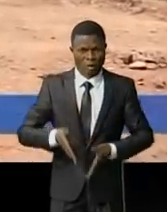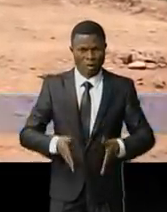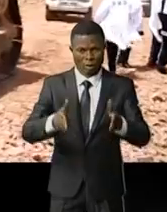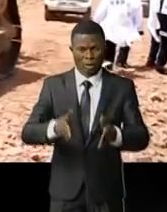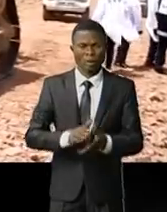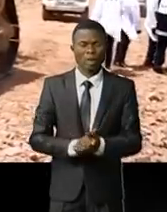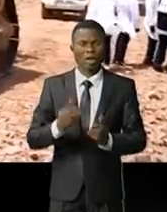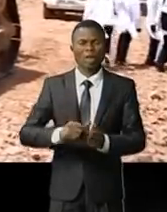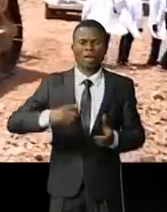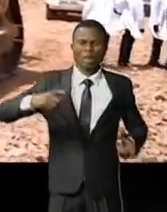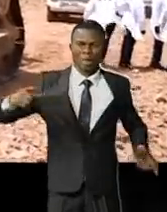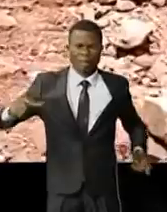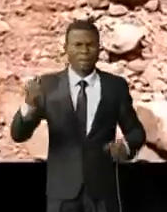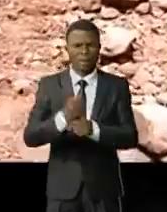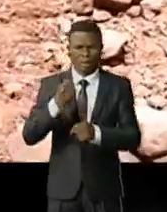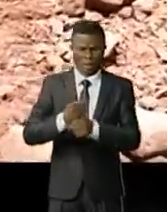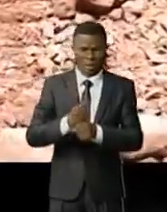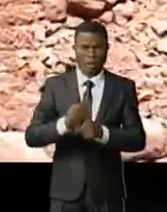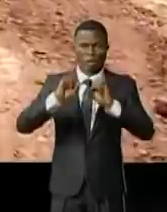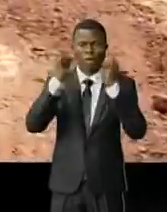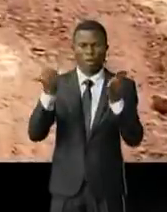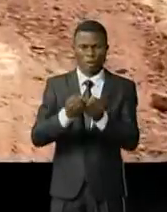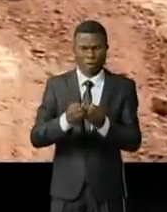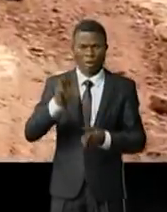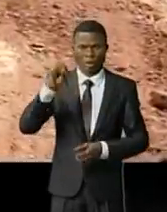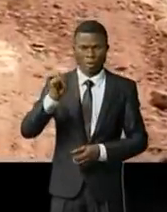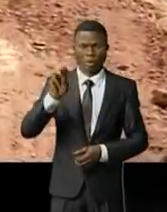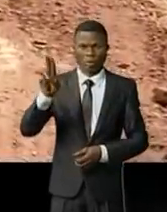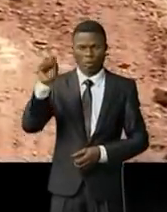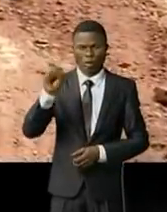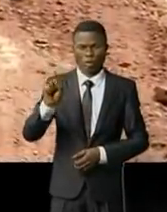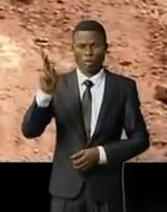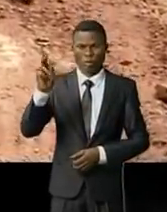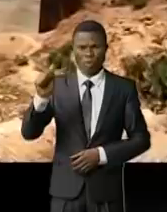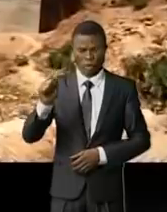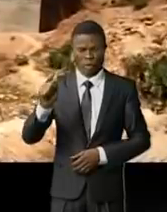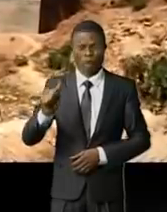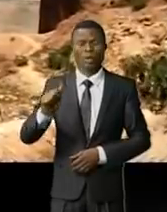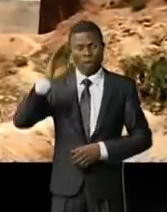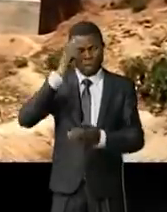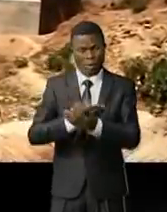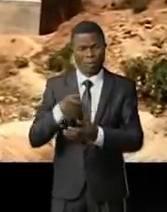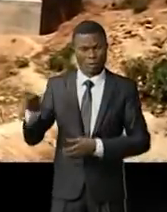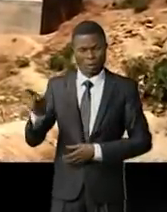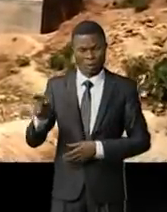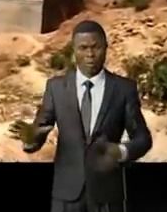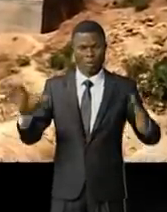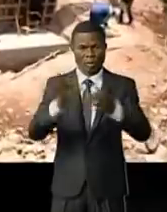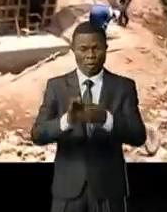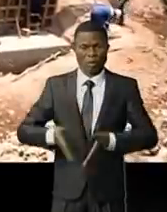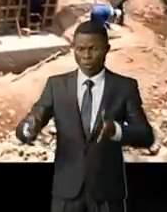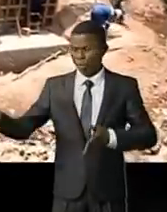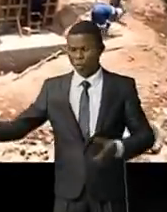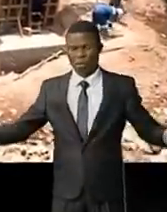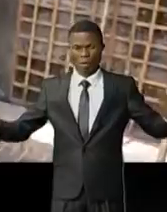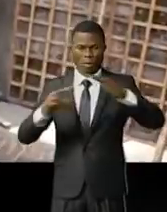Longando prolongée, ce sont les travaux exécutés par l'entreprise Mouska, un entrepreneur local, fils du terroir. Pour relier les deux parties de la route, un